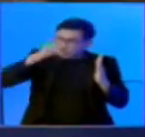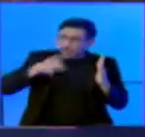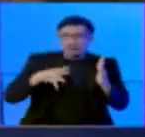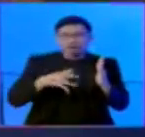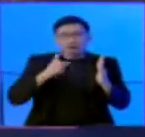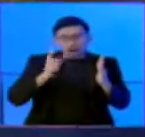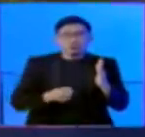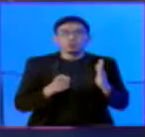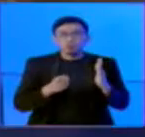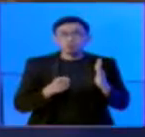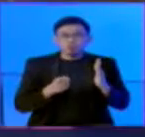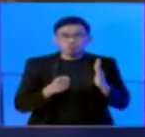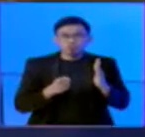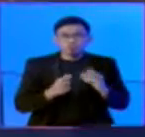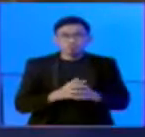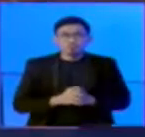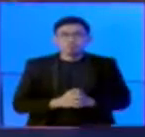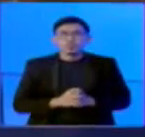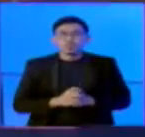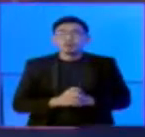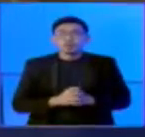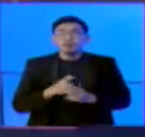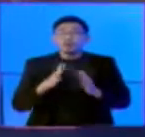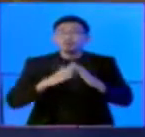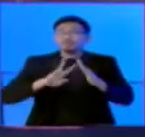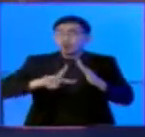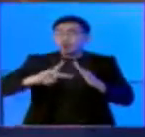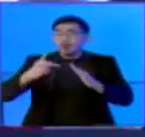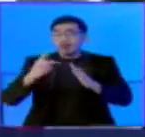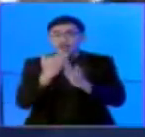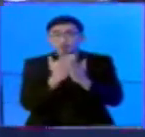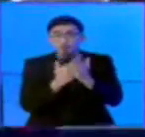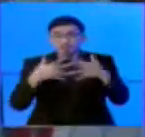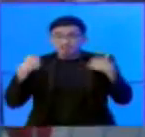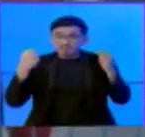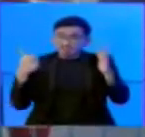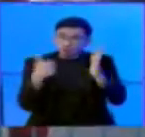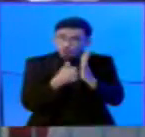hotel, protokolnya harus ketat, di mall harus ketat.